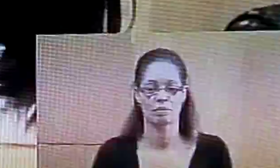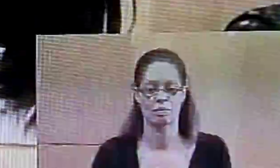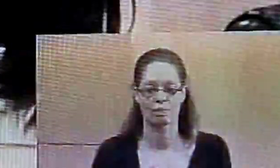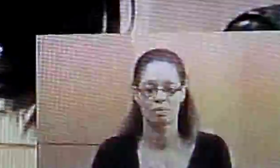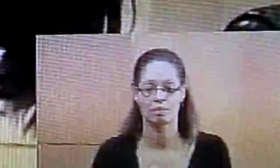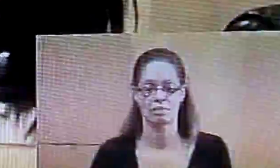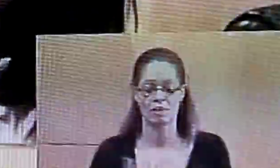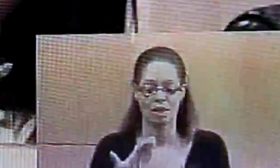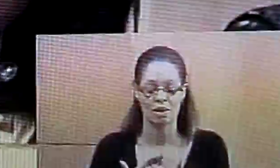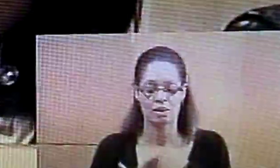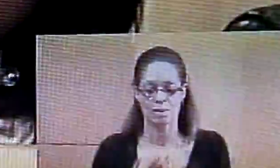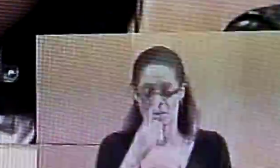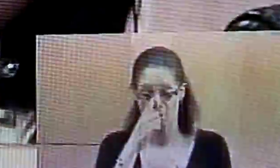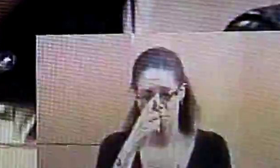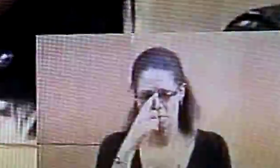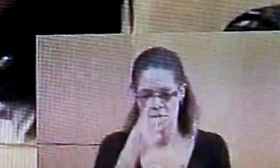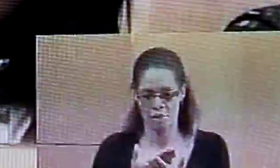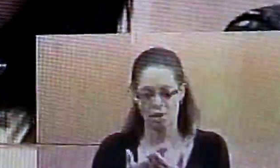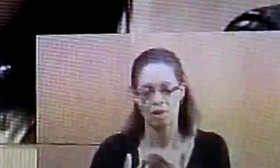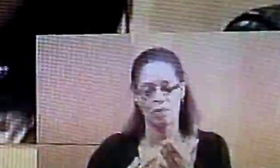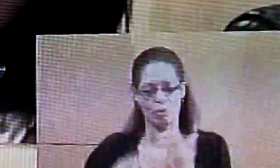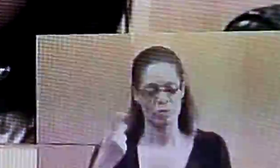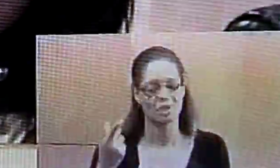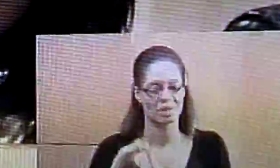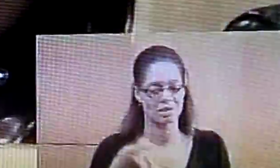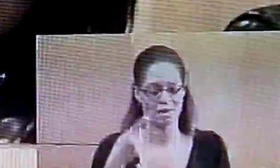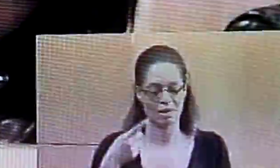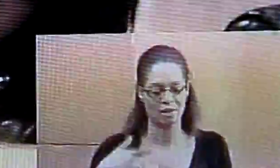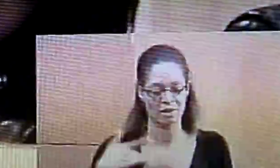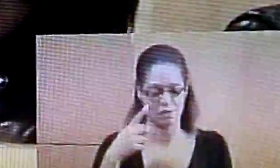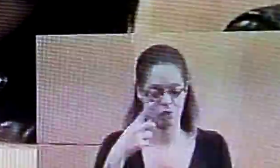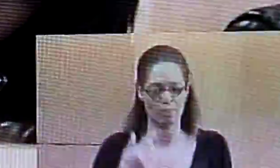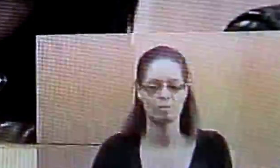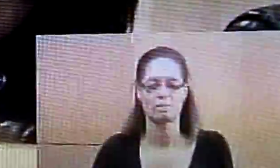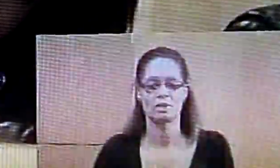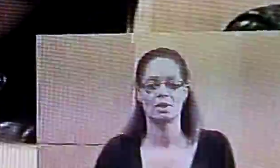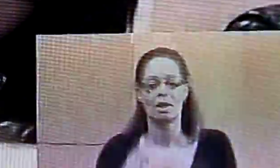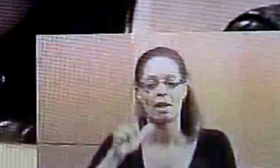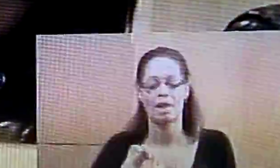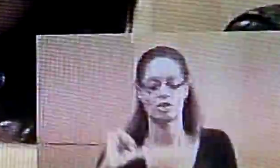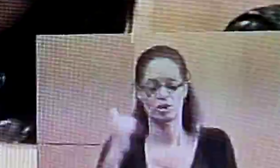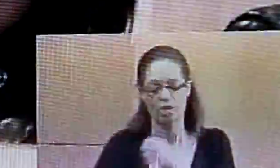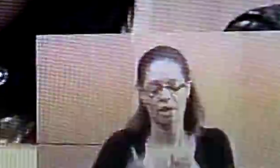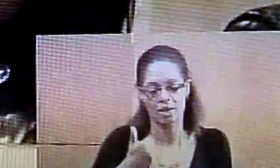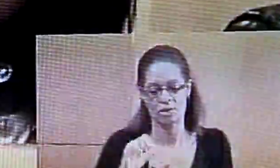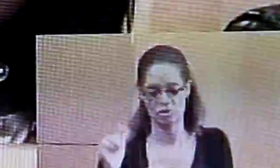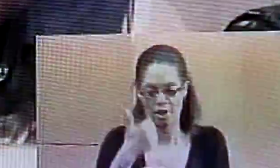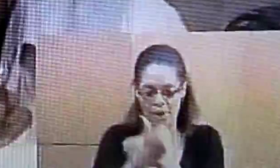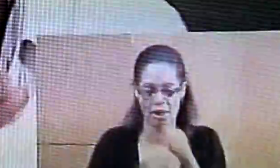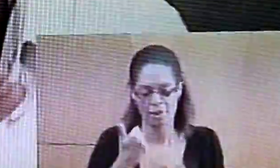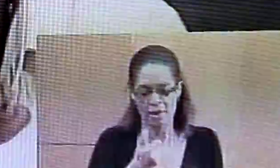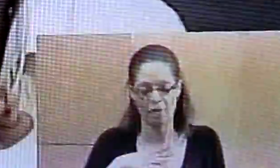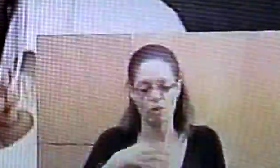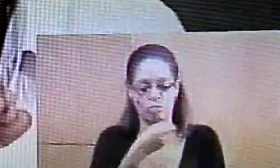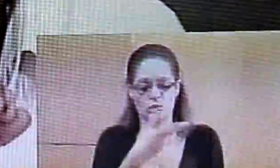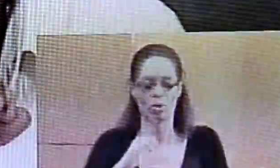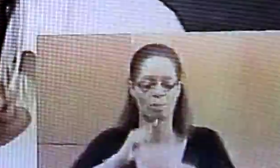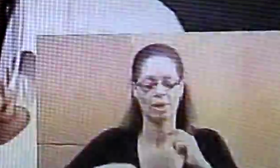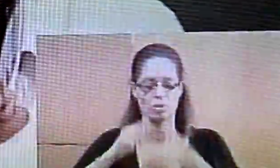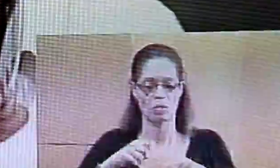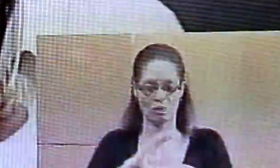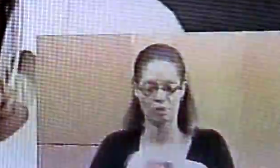c'est là que les choses sont plus intéressantes. Il y avait chaque année un certain nombre d'obligations qui étaient